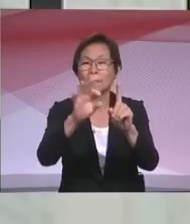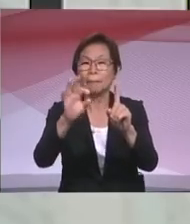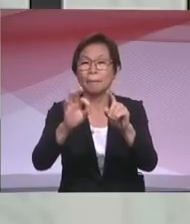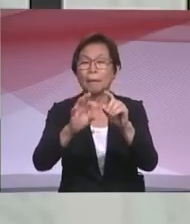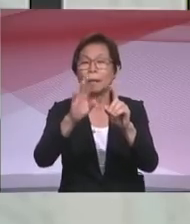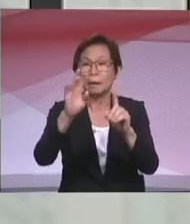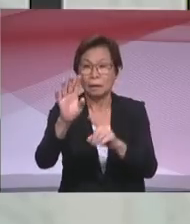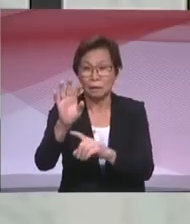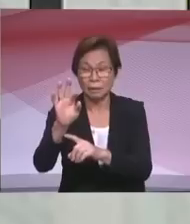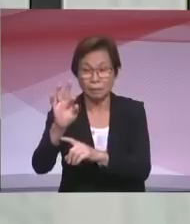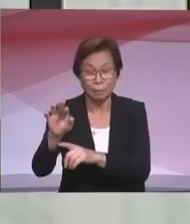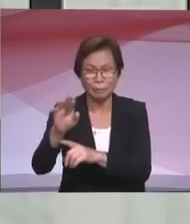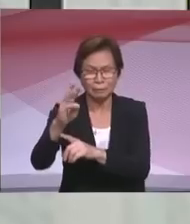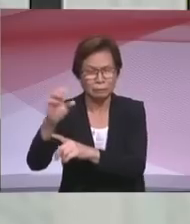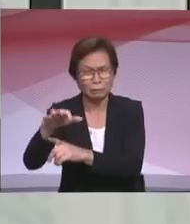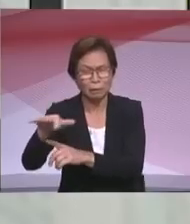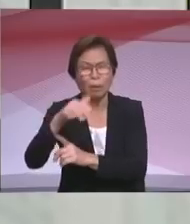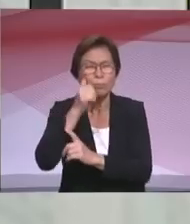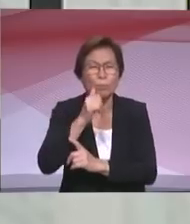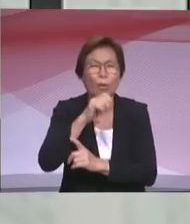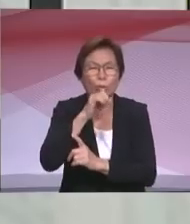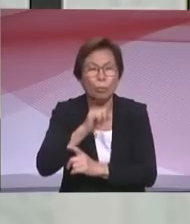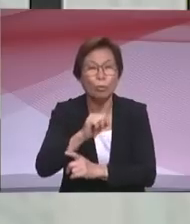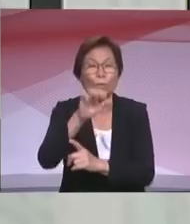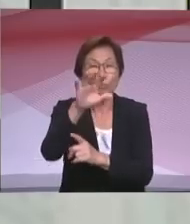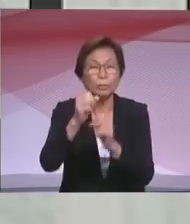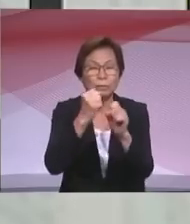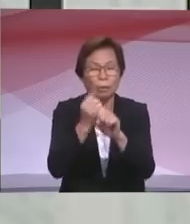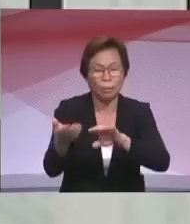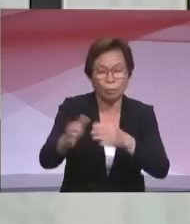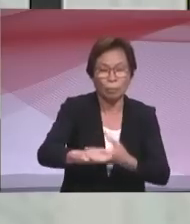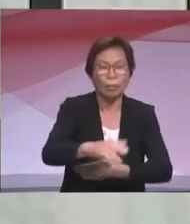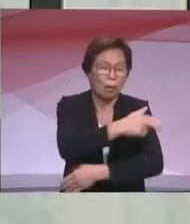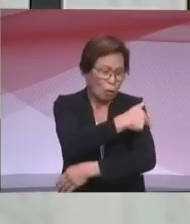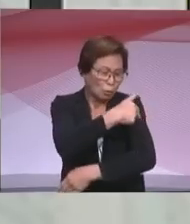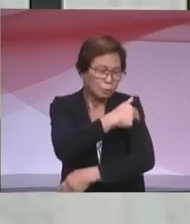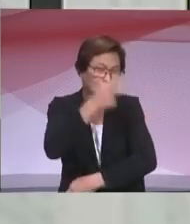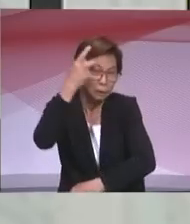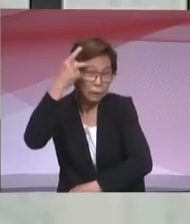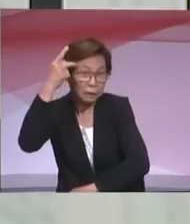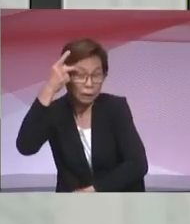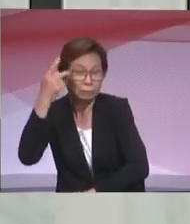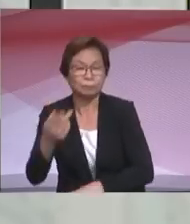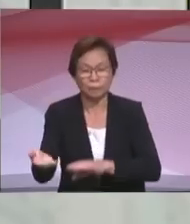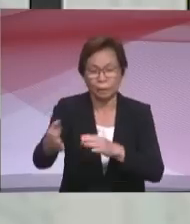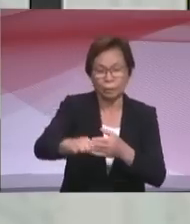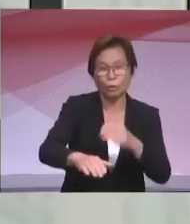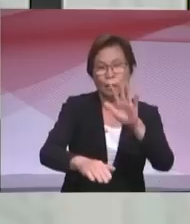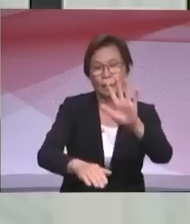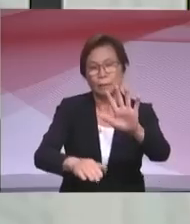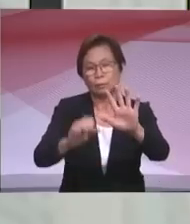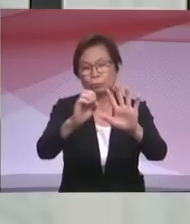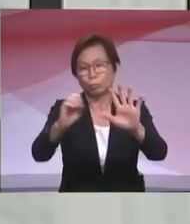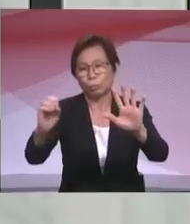108,646. Seorang perempuan berusia 50 tahun, beliau meninggal di Hospital Keningau. Kes kematian